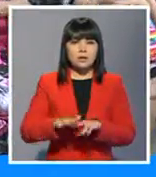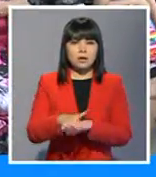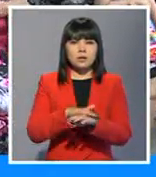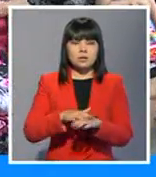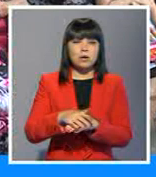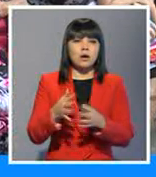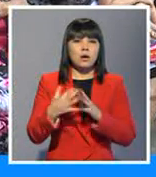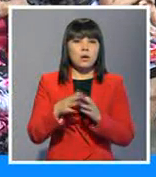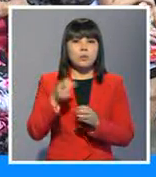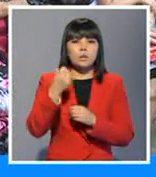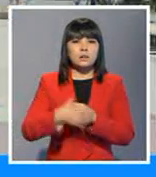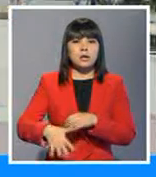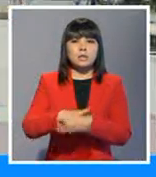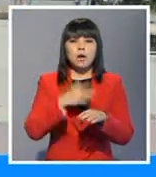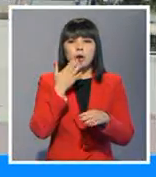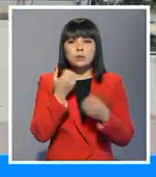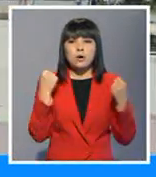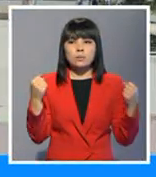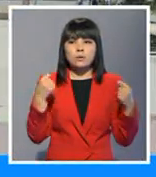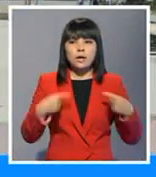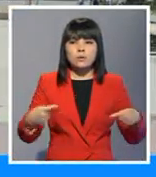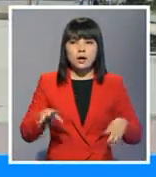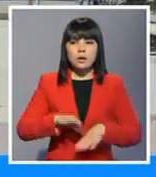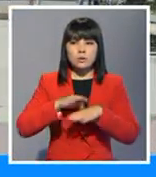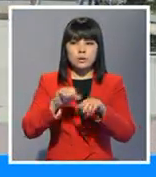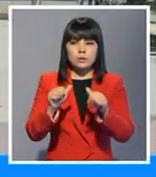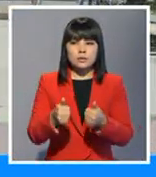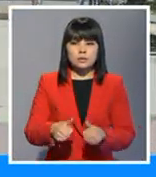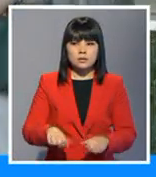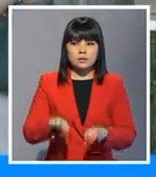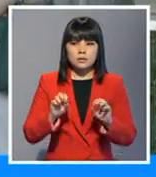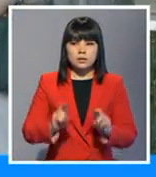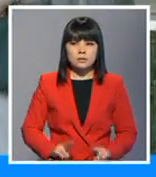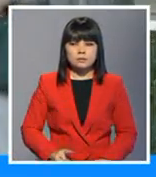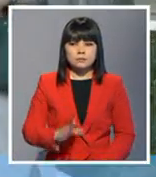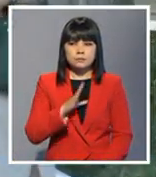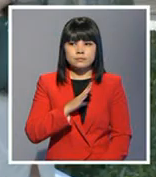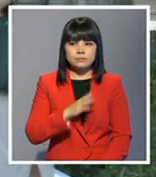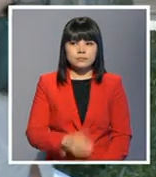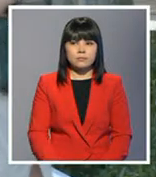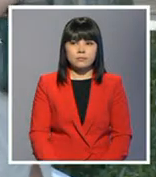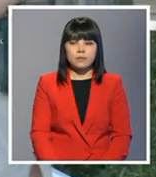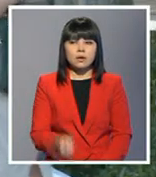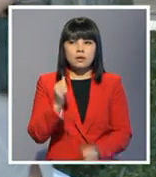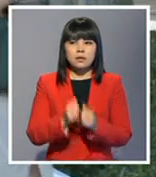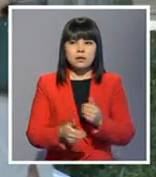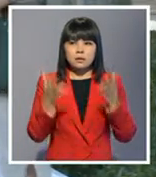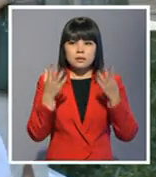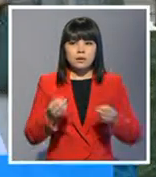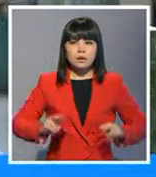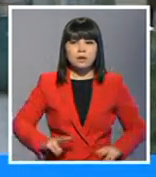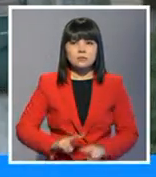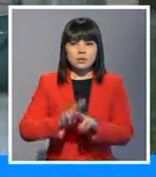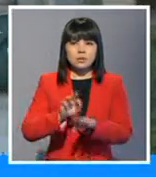ауылдың орталық алаңында ұлттық спорт ойындарынан түрлі сайыстар өткізілді. Күннен күнге Астана көркейіп жатыр. Астананың